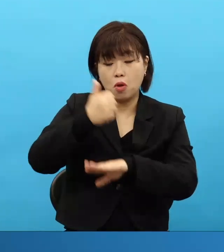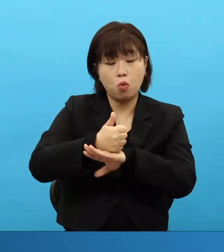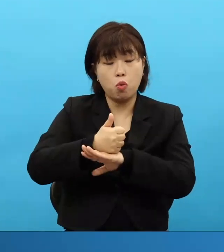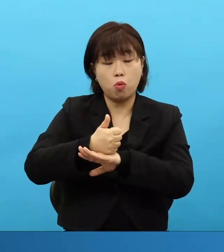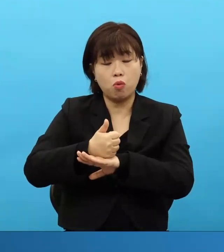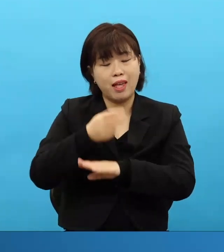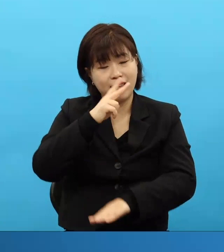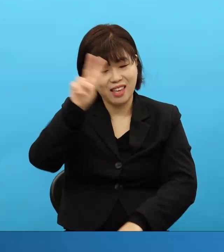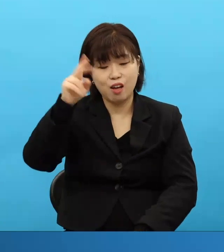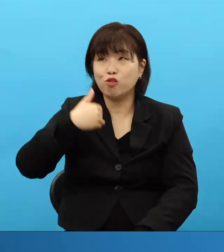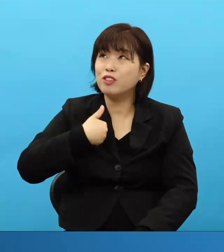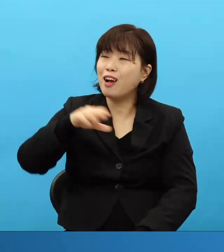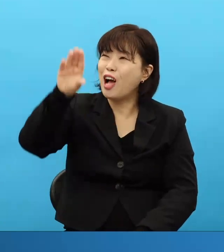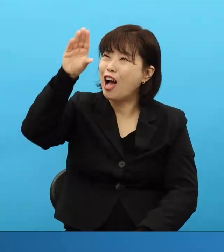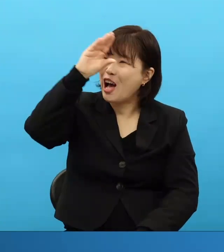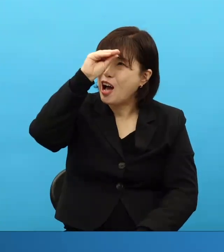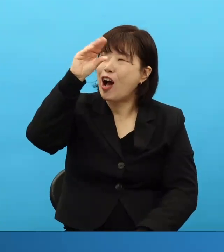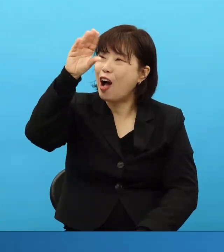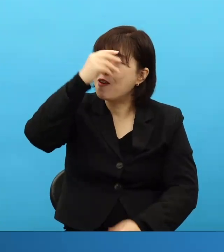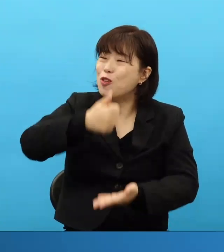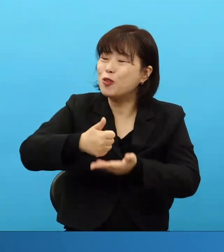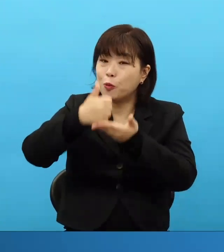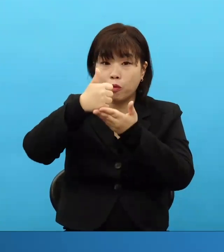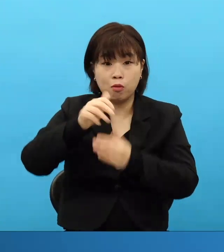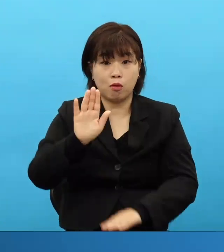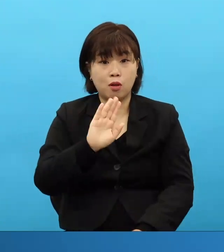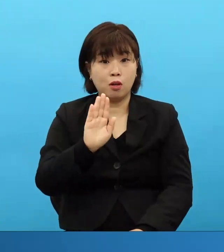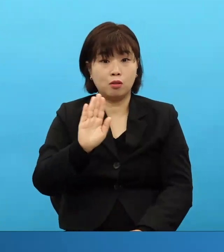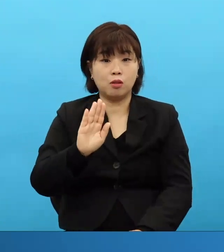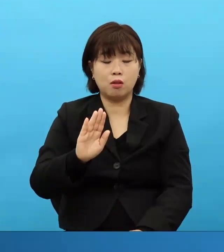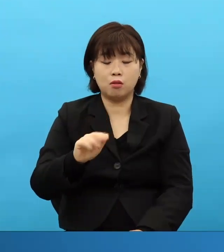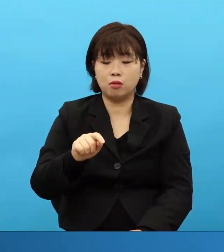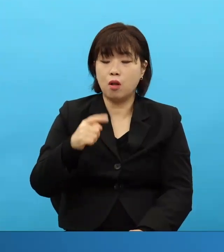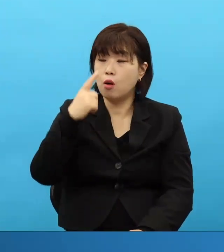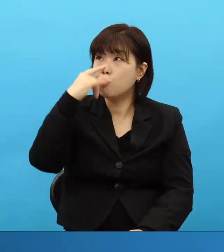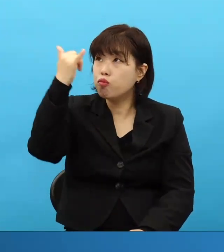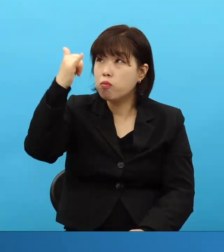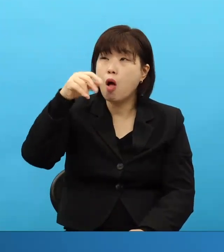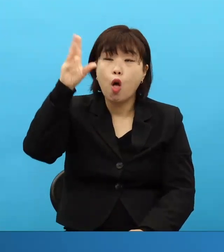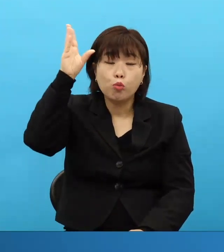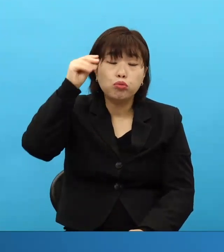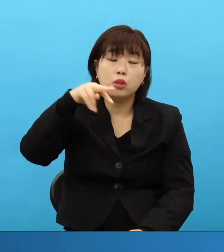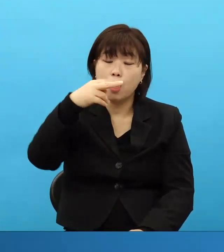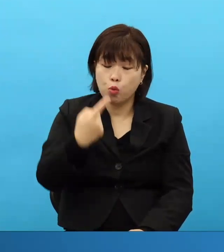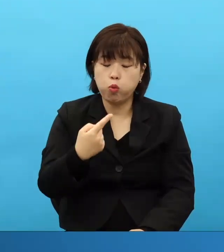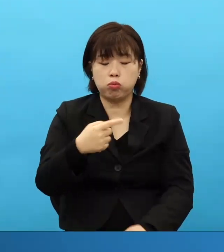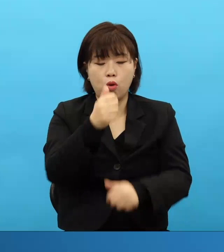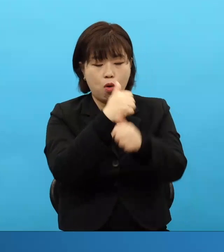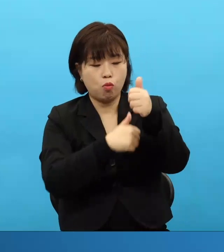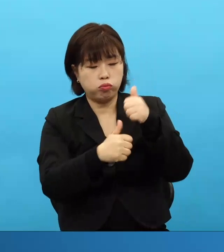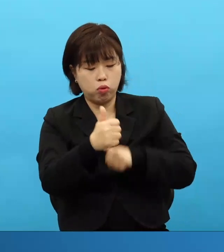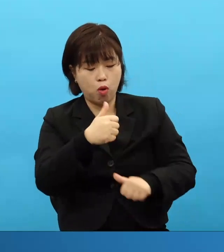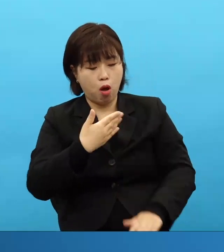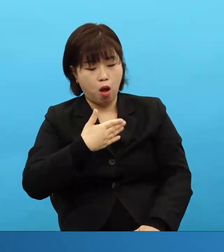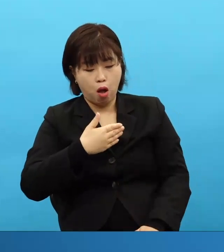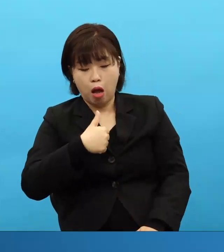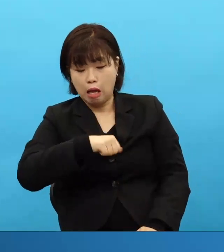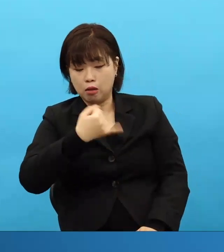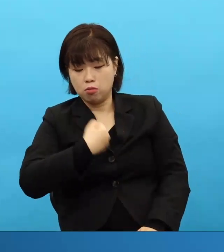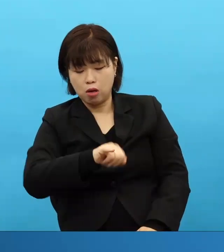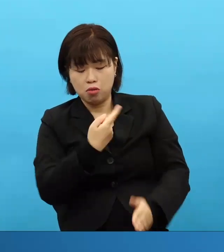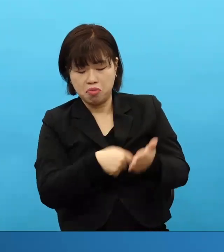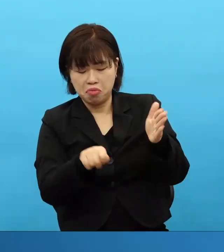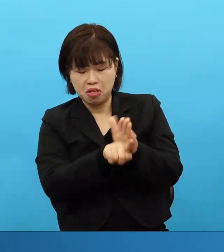highly educated, they struggle so hard to raise us. That itself is like a PhD. 너무 영성을 죽이는 걸 하면 안 돼요. And don't do things that's going to kill